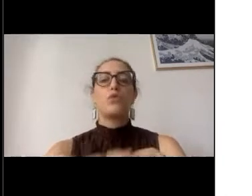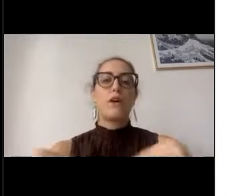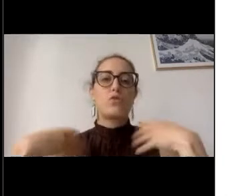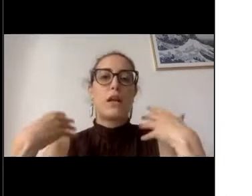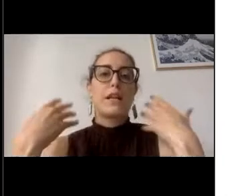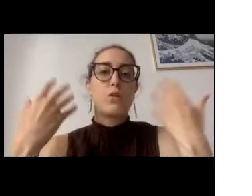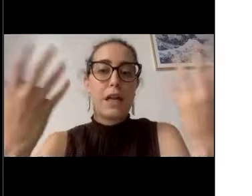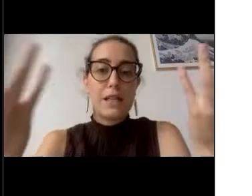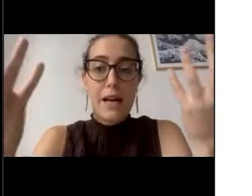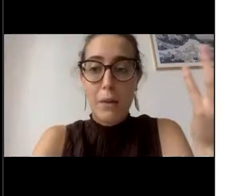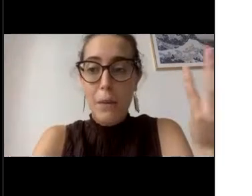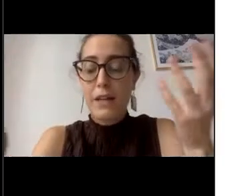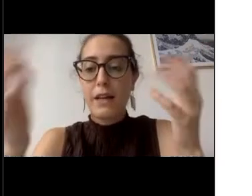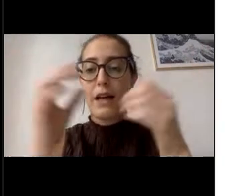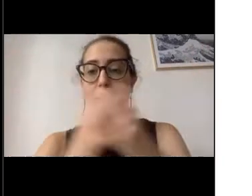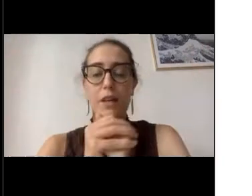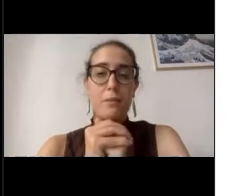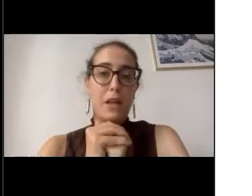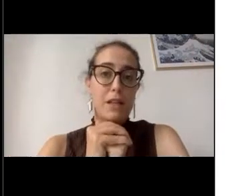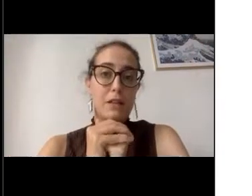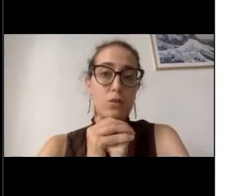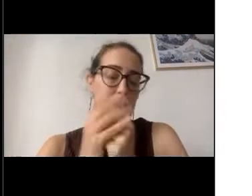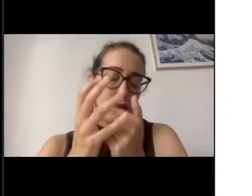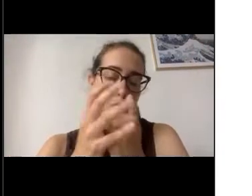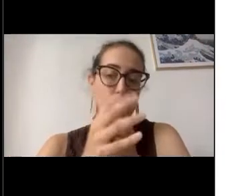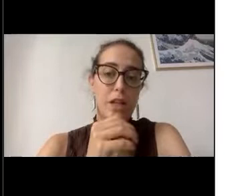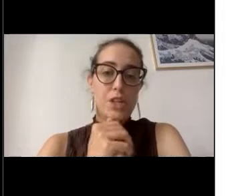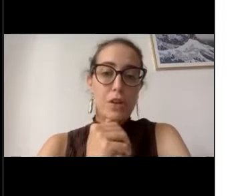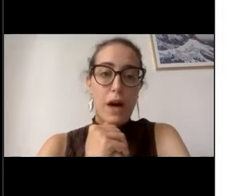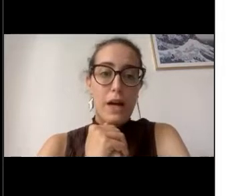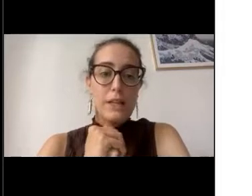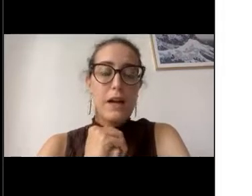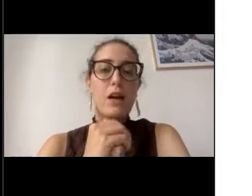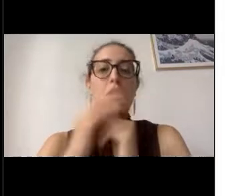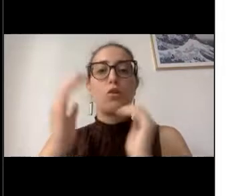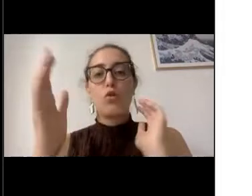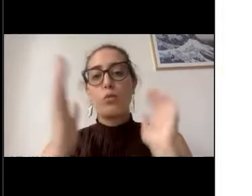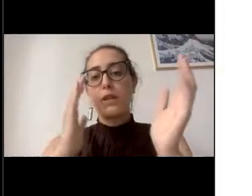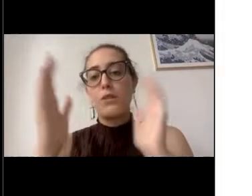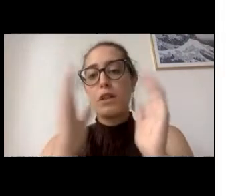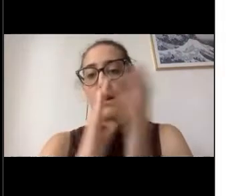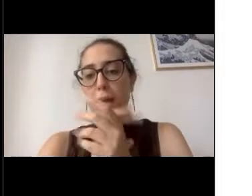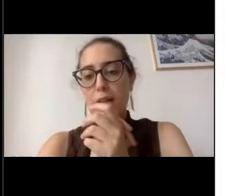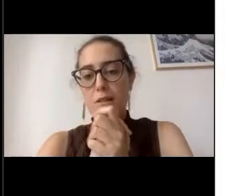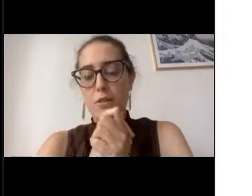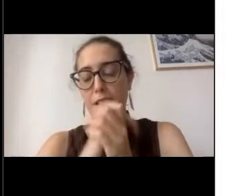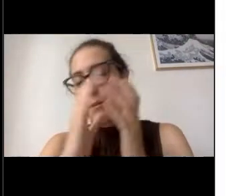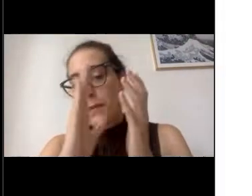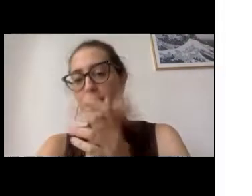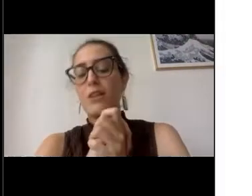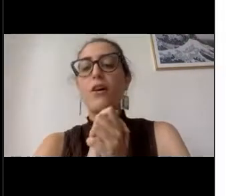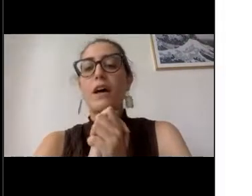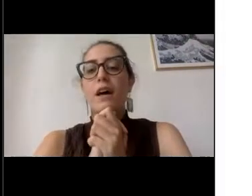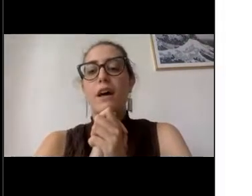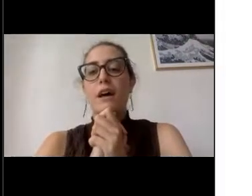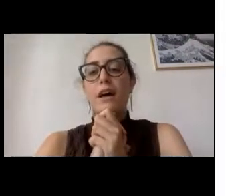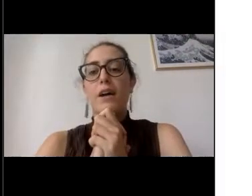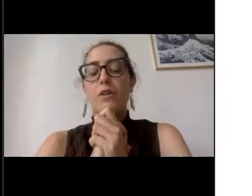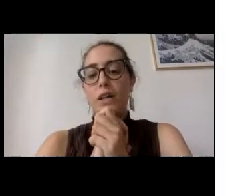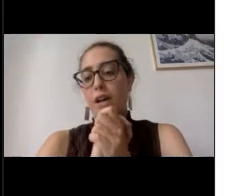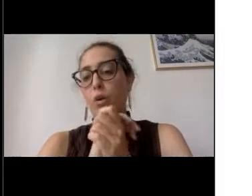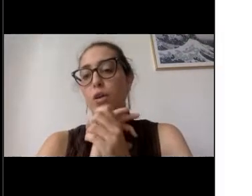'europa appunto verso la neutralità climatica prima del 2050 con un obiettivo intermezzo intermedio